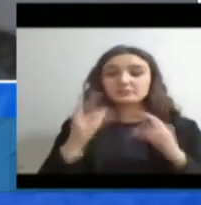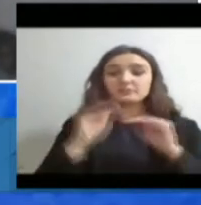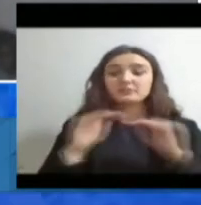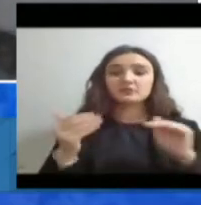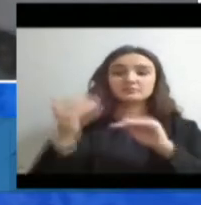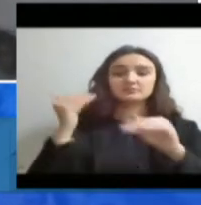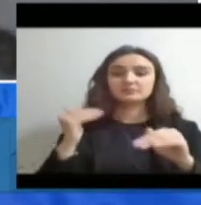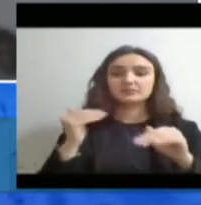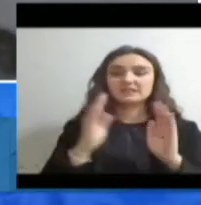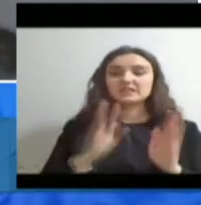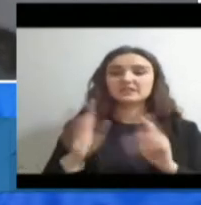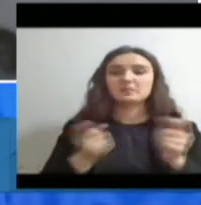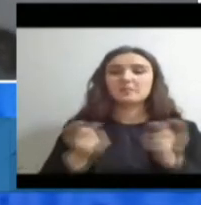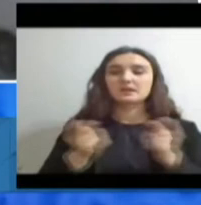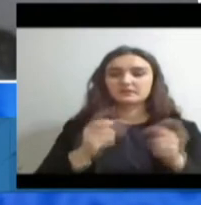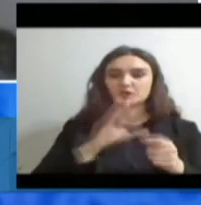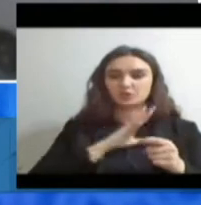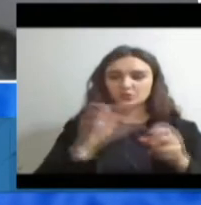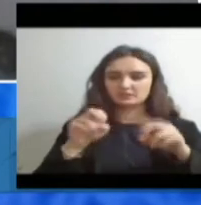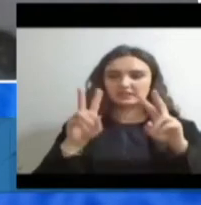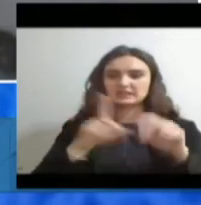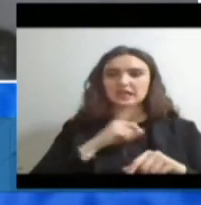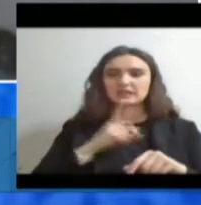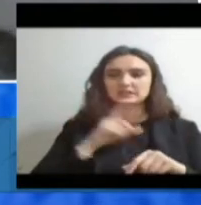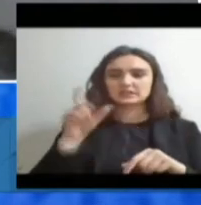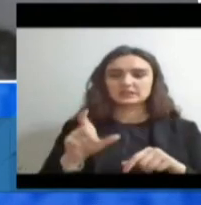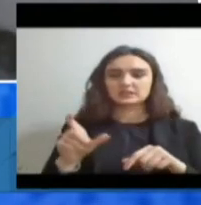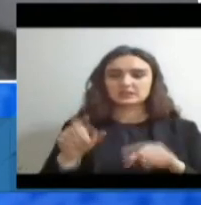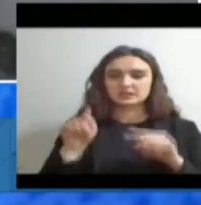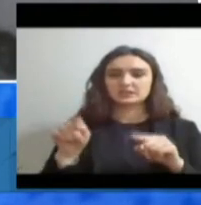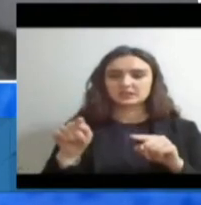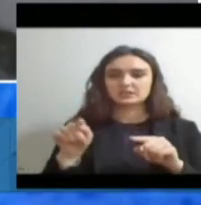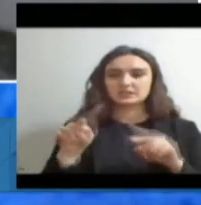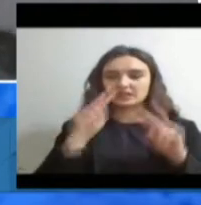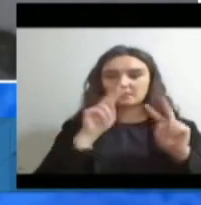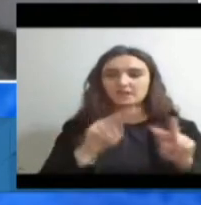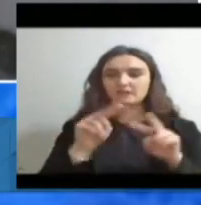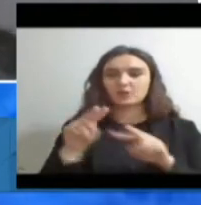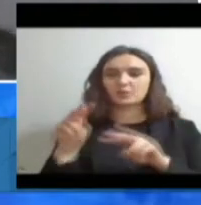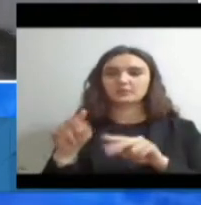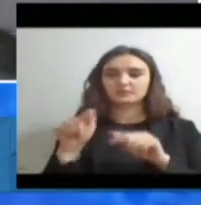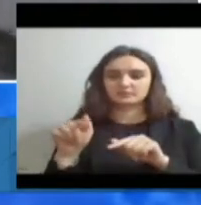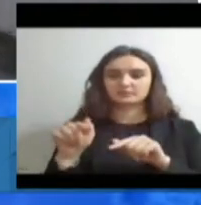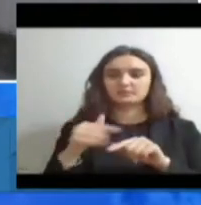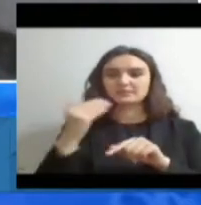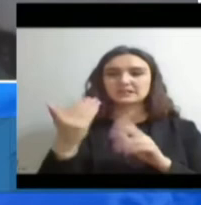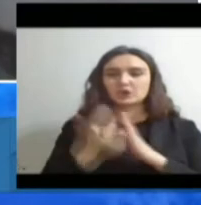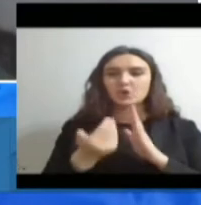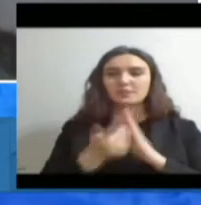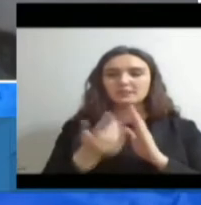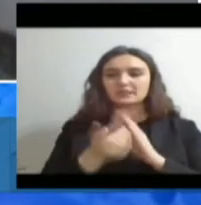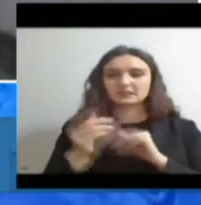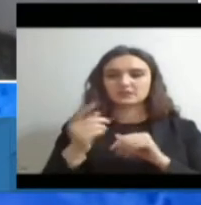მართვა ხდებოდა სპეციალისტის ჩართულობით, სპეციალისტის ზედამხედველობის ქვეშ, მისი რეკომენდაციით. და როგორ